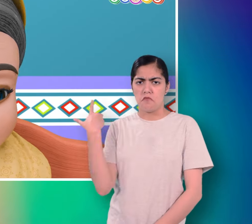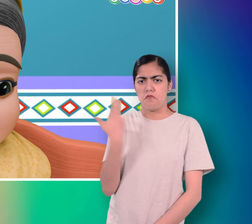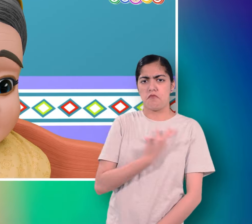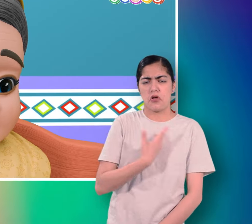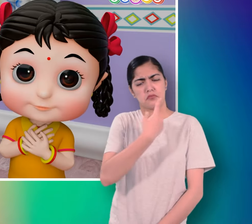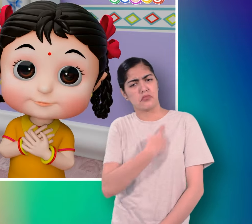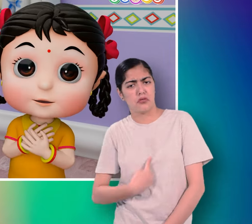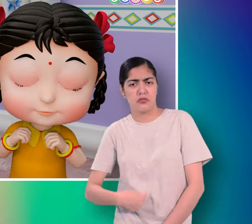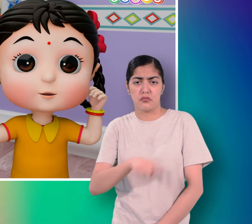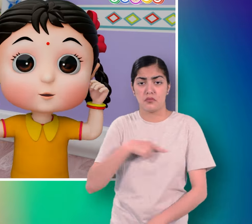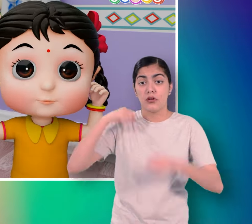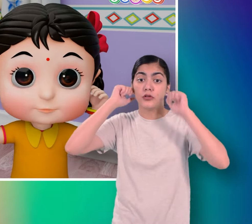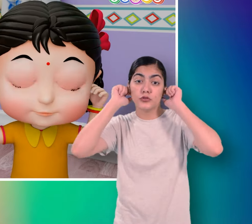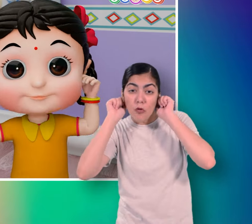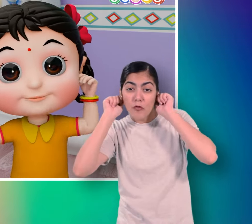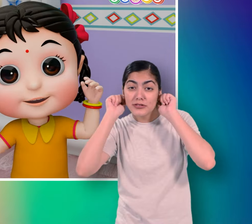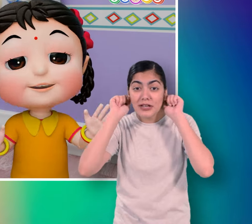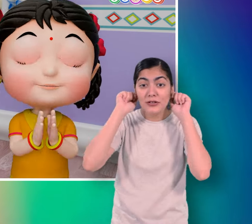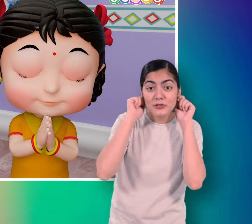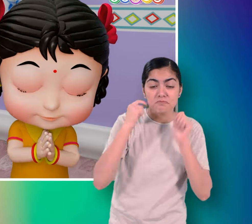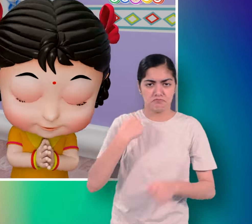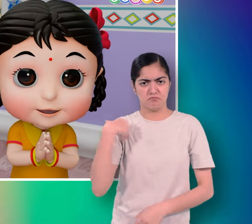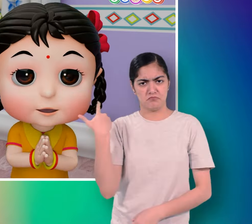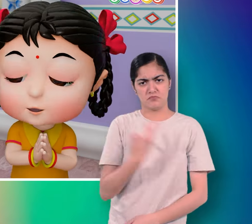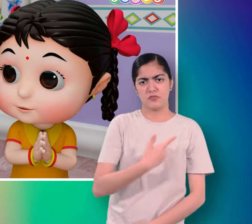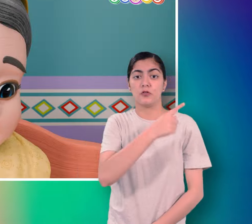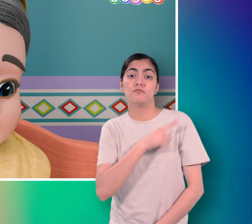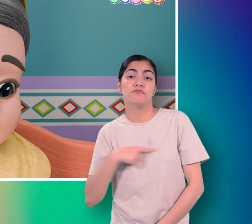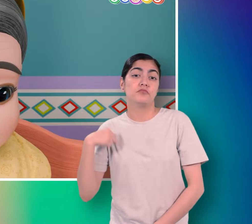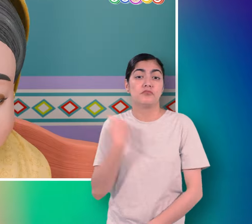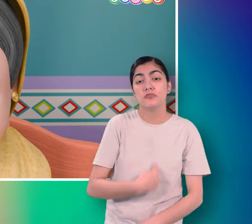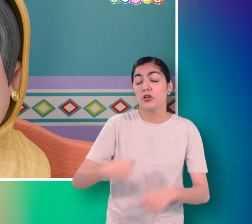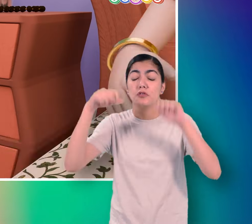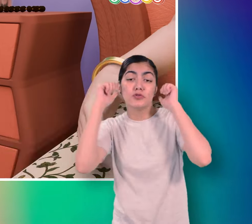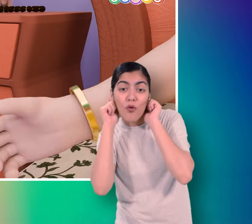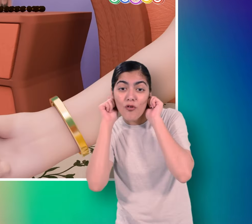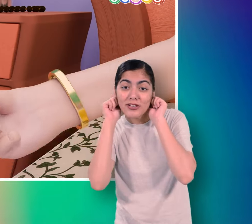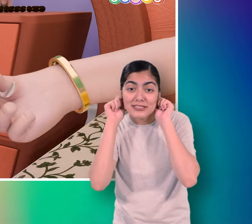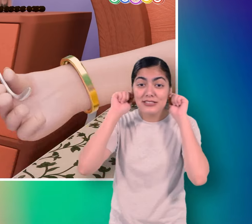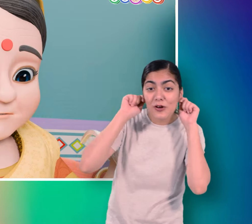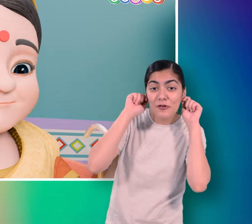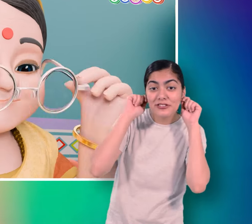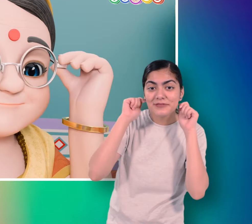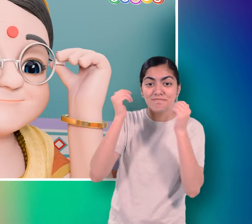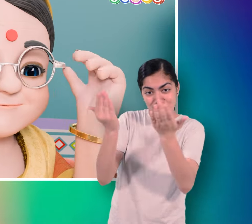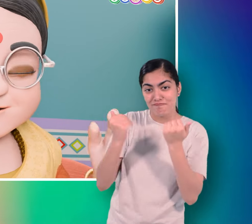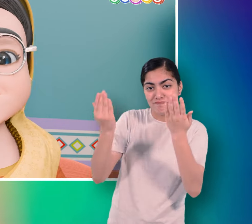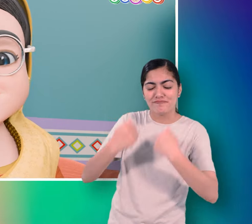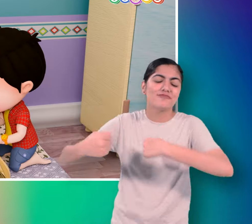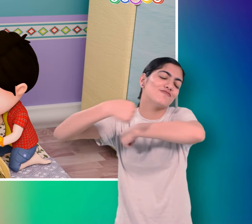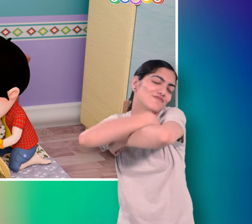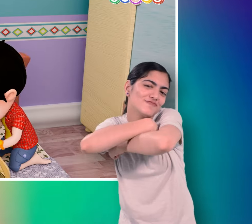माजा हमसे जो भूल हुई माफ करो ना हमसे जो भूल हुई माफ करो